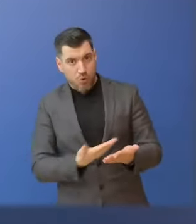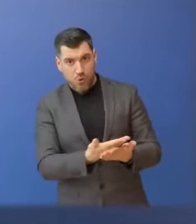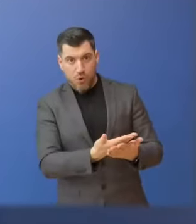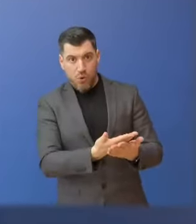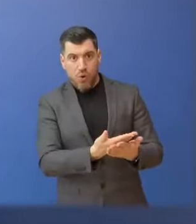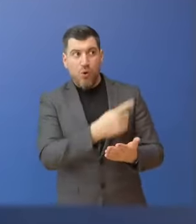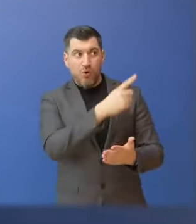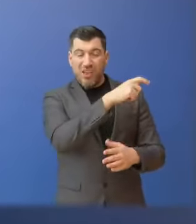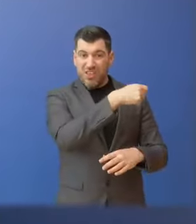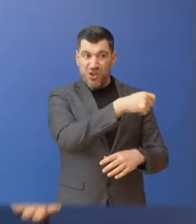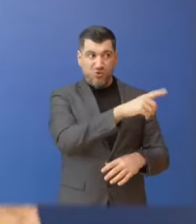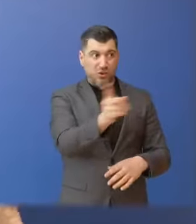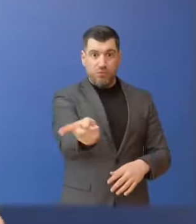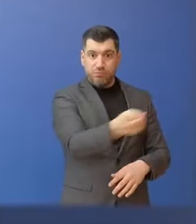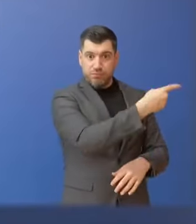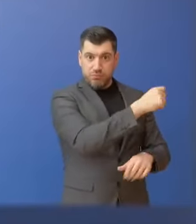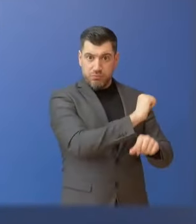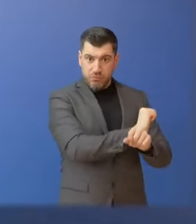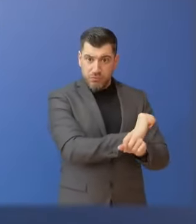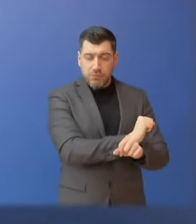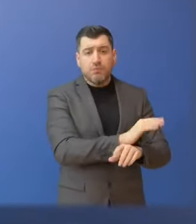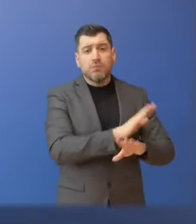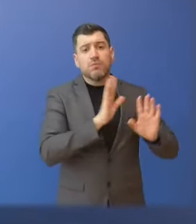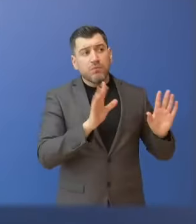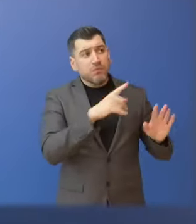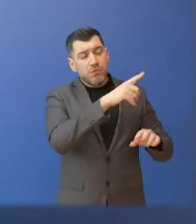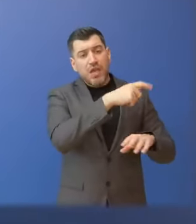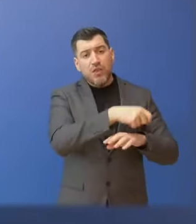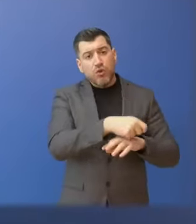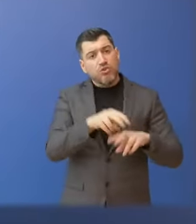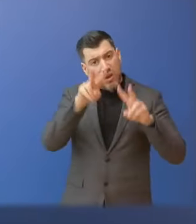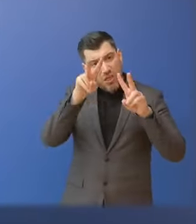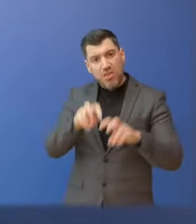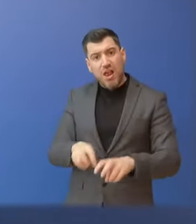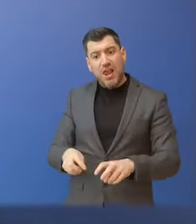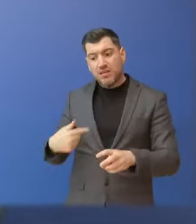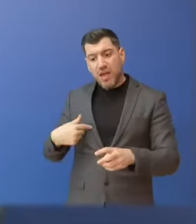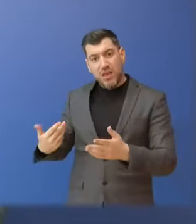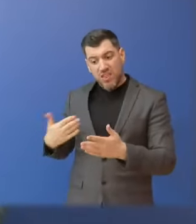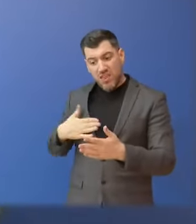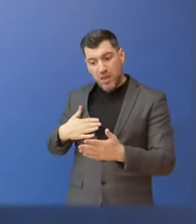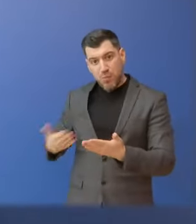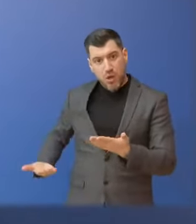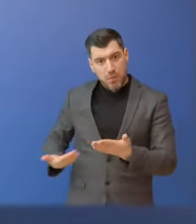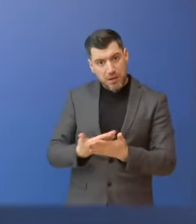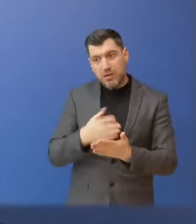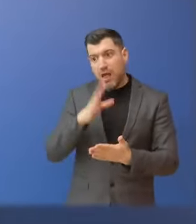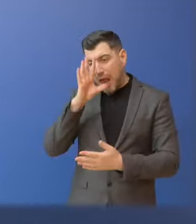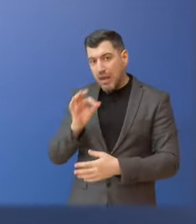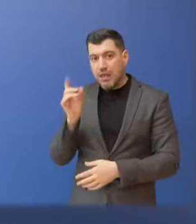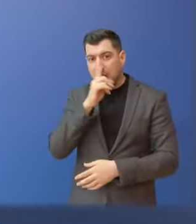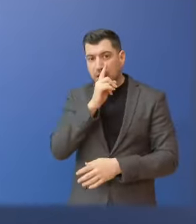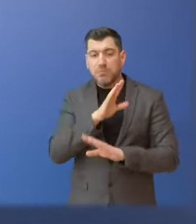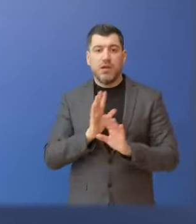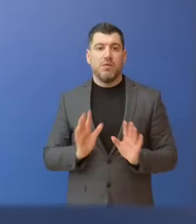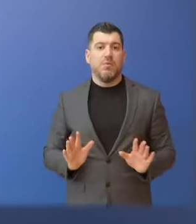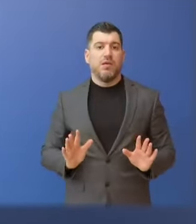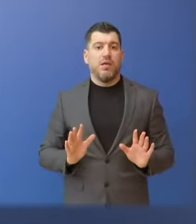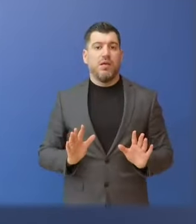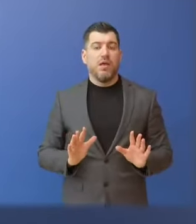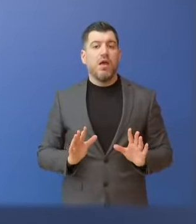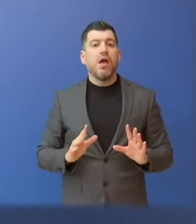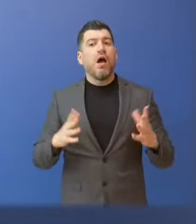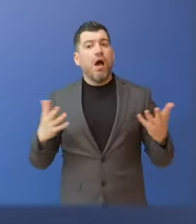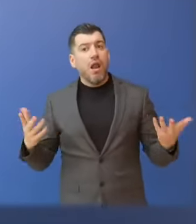αγωγή θα οδηγήσει σε καταδίκη μία μήνυση αλλά το ξαναλέω είναι ξεκάθαρο δεν υπάρχουνε πολίτες δύ και τριών ταχυτήτων όλοι